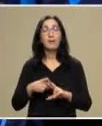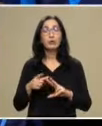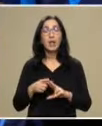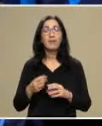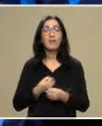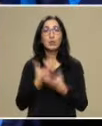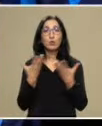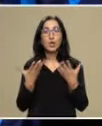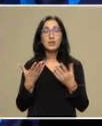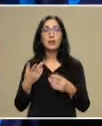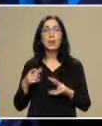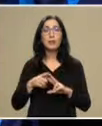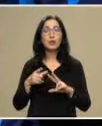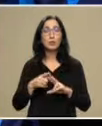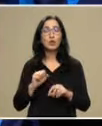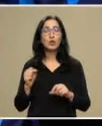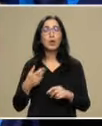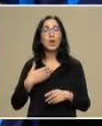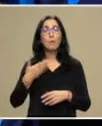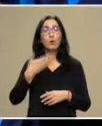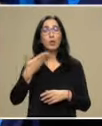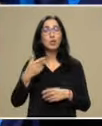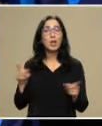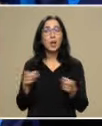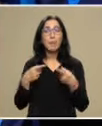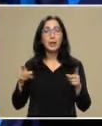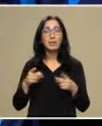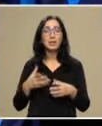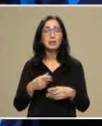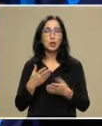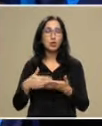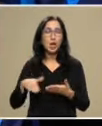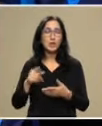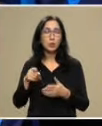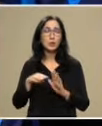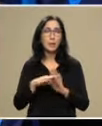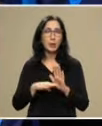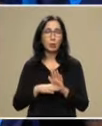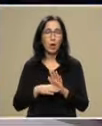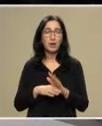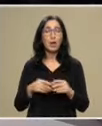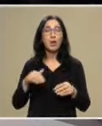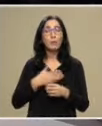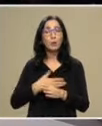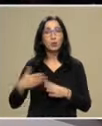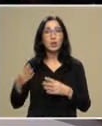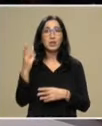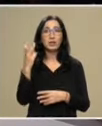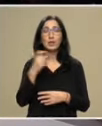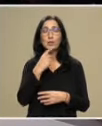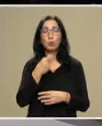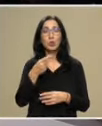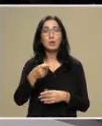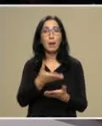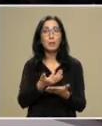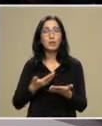Православни, възрожденски, патриотични и поетични песни са част от богатия репертуар на детско-младежката студия. В продължение на 30 години